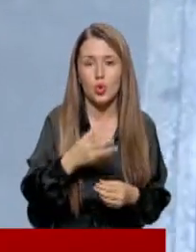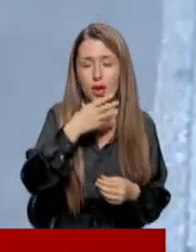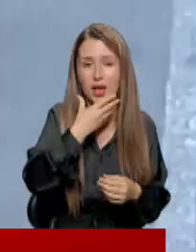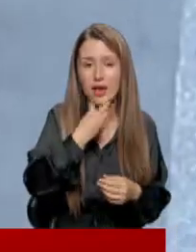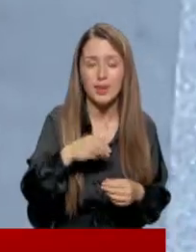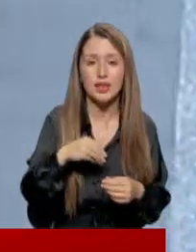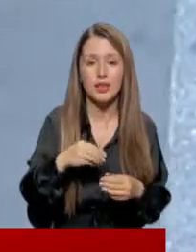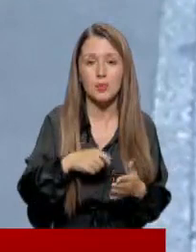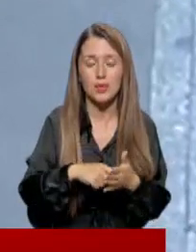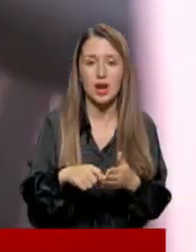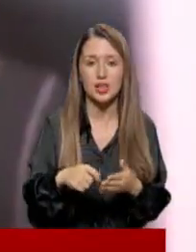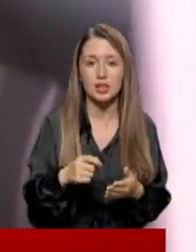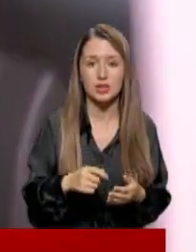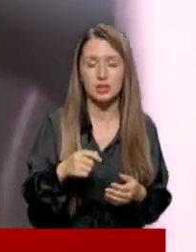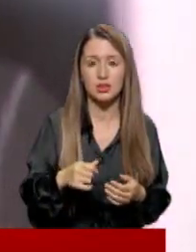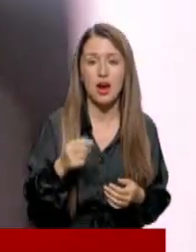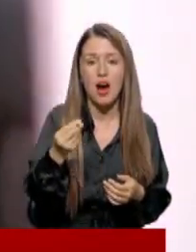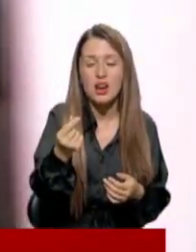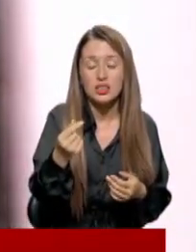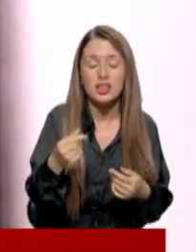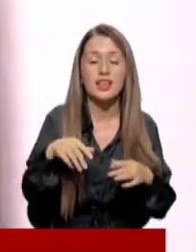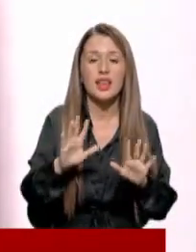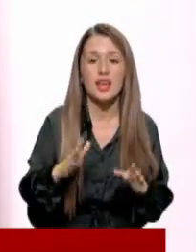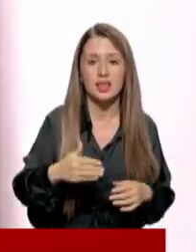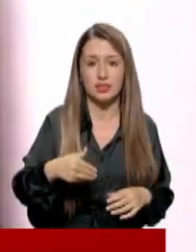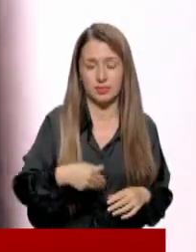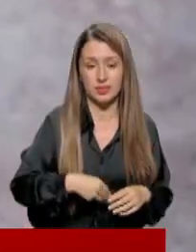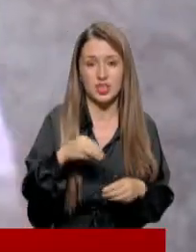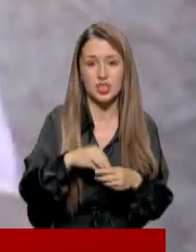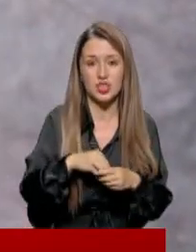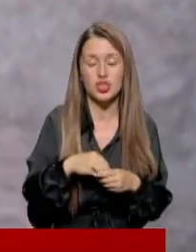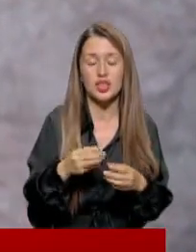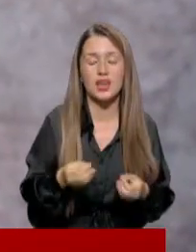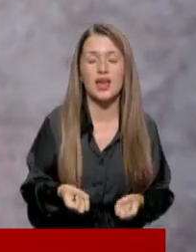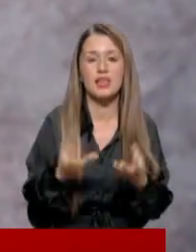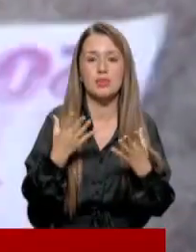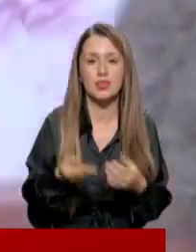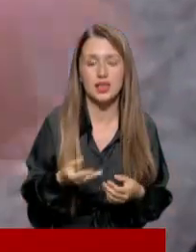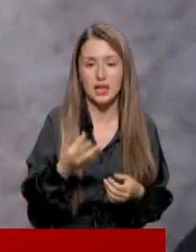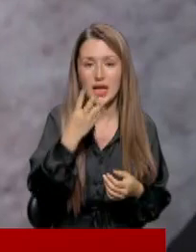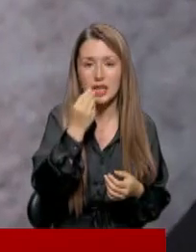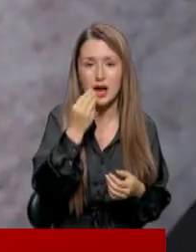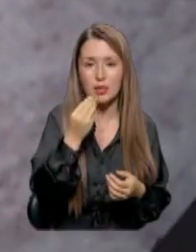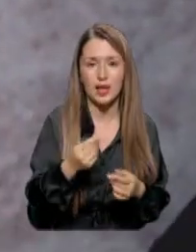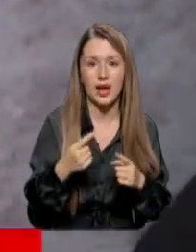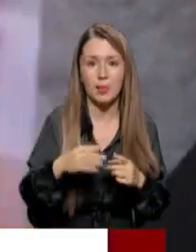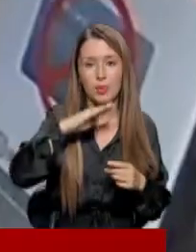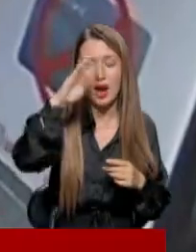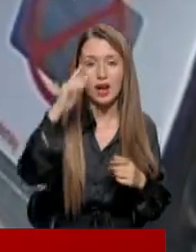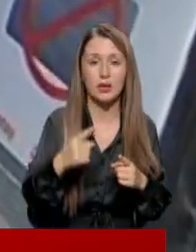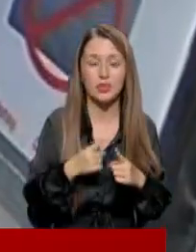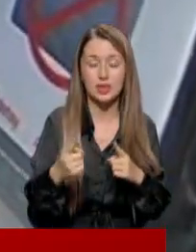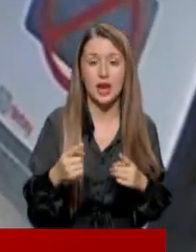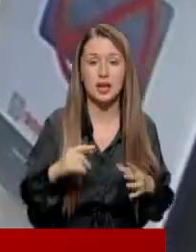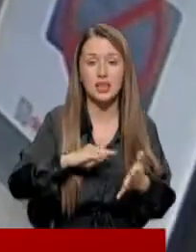maaşı değil bayram harçlığı vermek karnını doyurmaya bile yetmedi. Bayram öncesi ödenen ikramiyelerse bayrama kadar bile idare